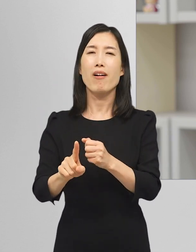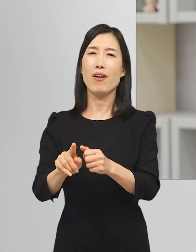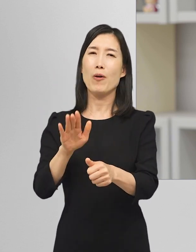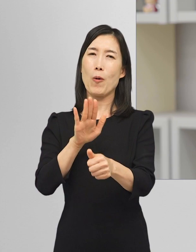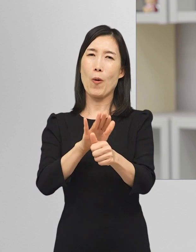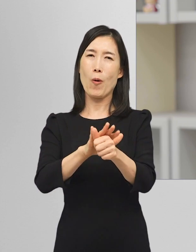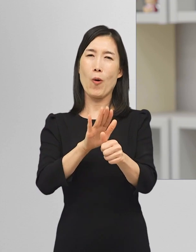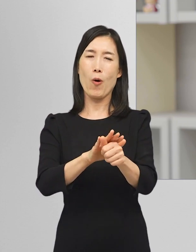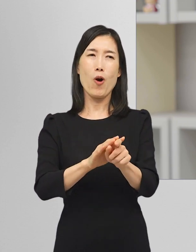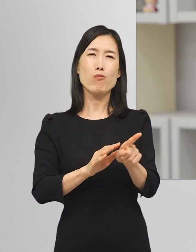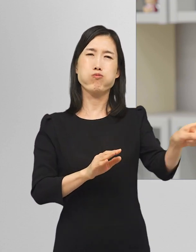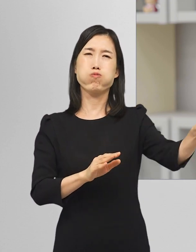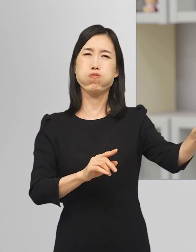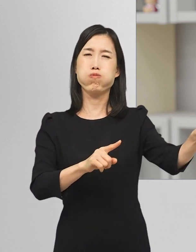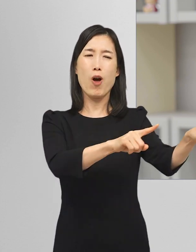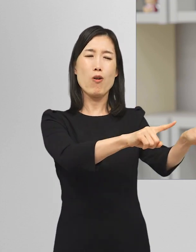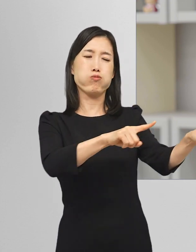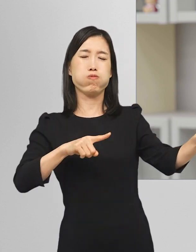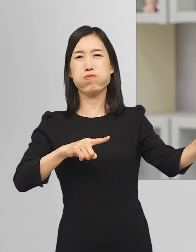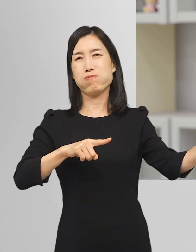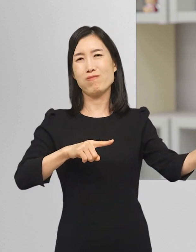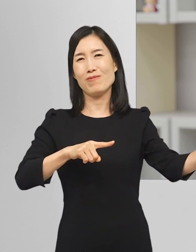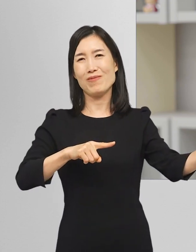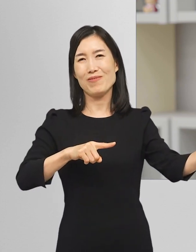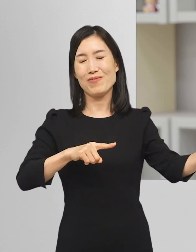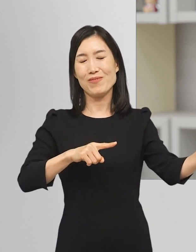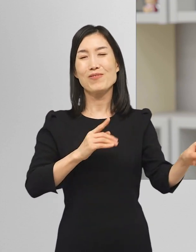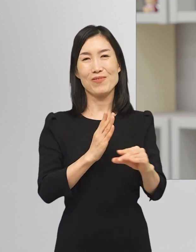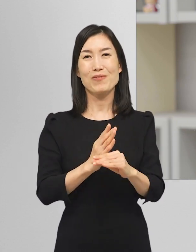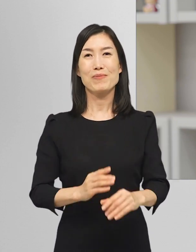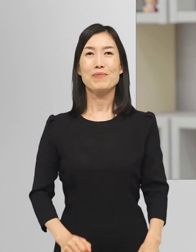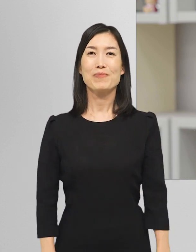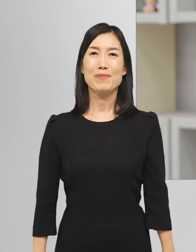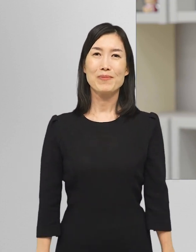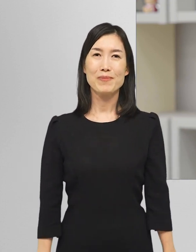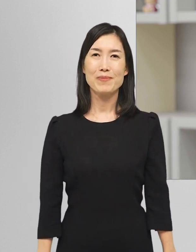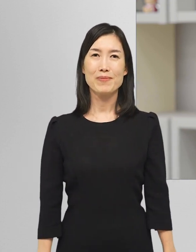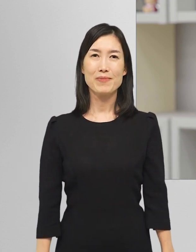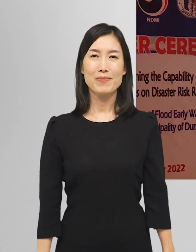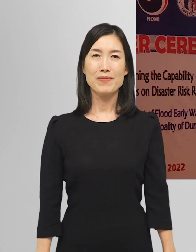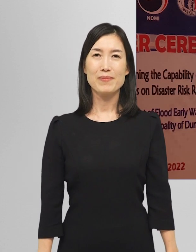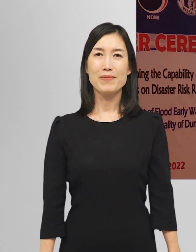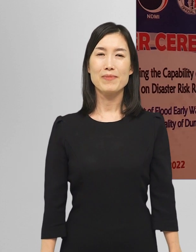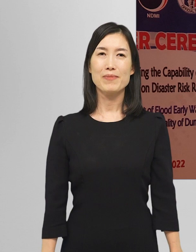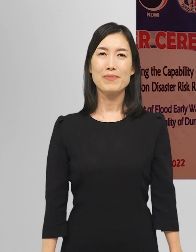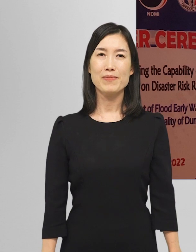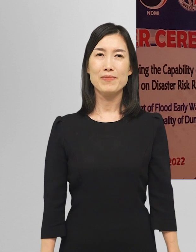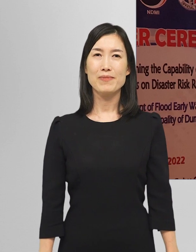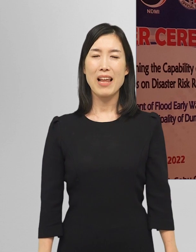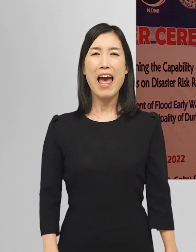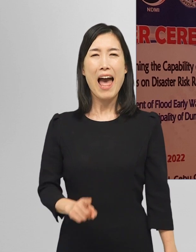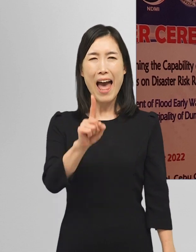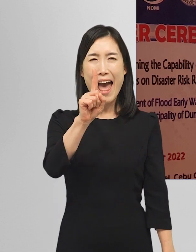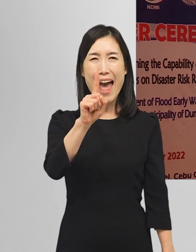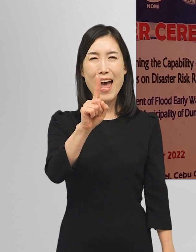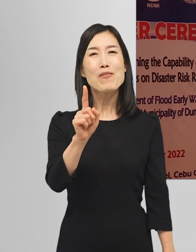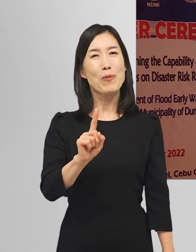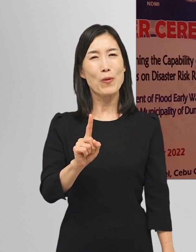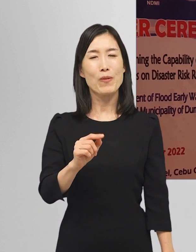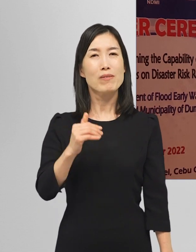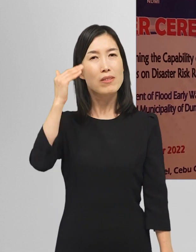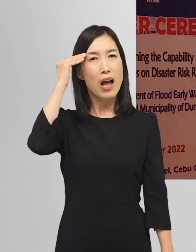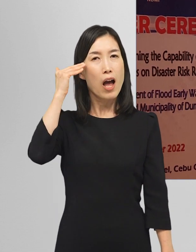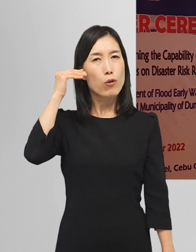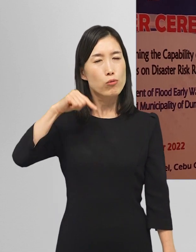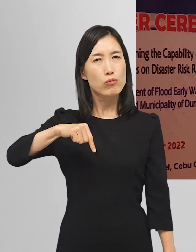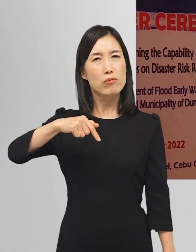공적개발원조 사업의 어떤 실적 같은 측면에서 아직도 따라갈 부분이 많다 말씀드리고요. 다만 우리나라는